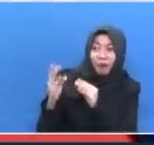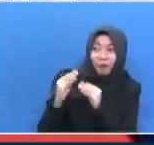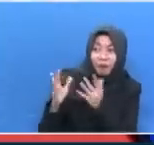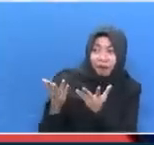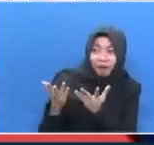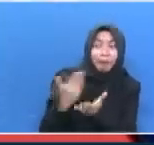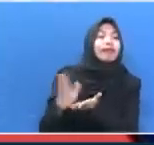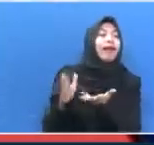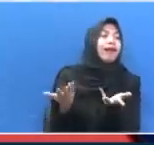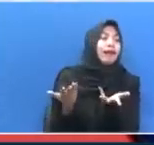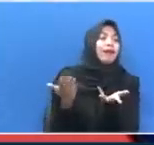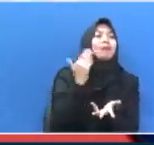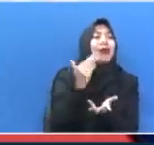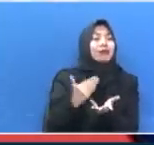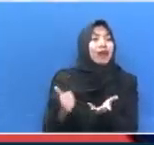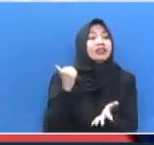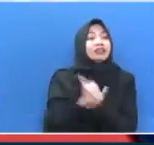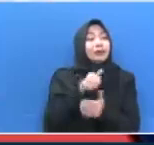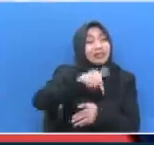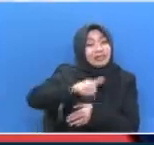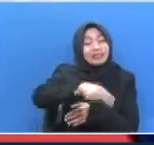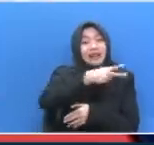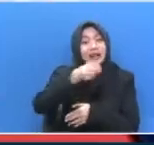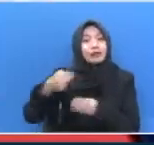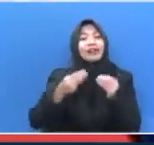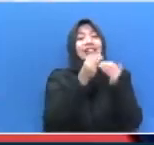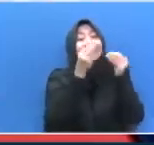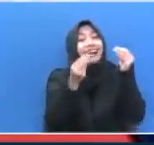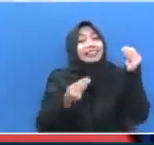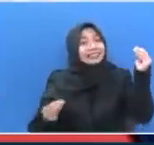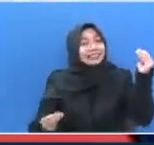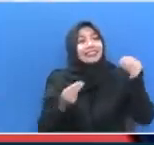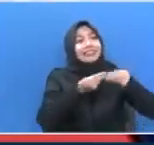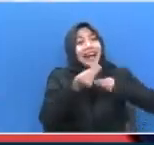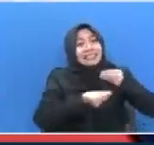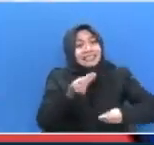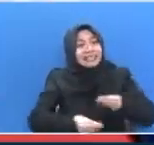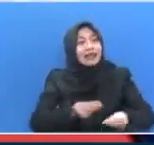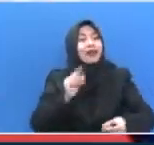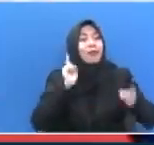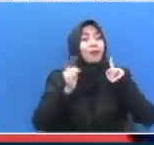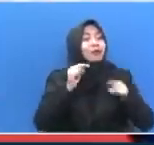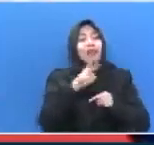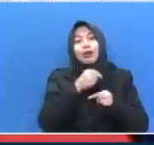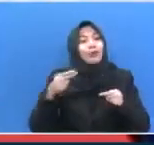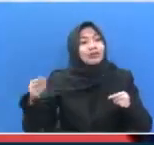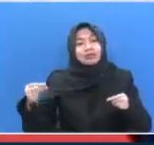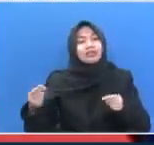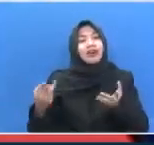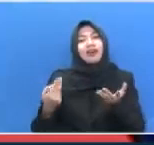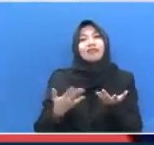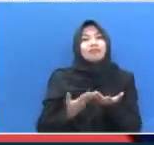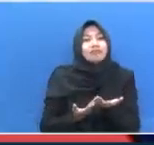ranah hukum jadi tradisi politik kita memang kalau mau jujur janganlah sampai ini berujung pada persoalan-persoalan yang keluar dari